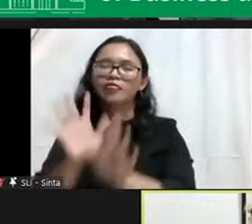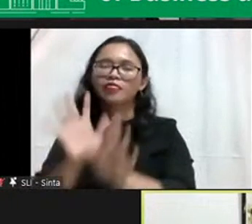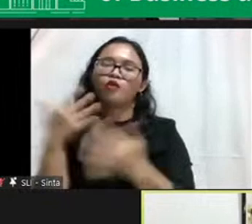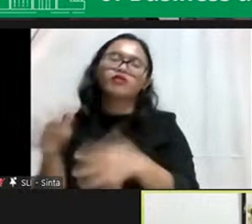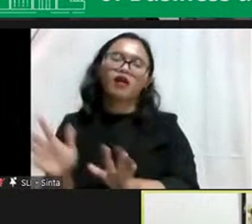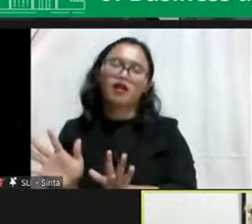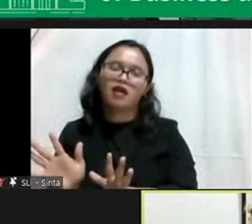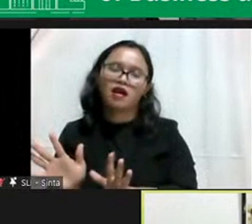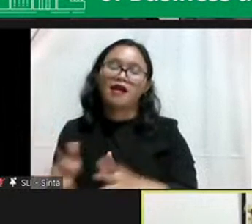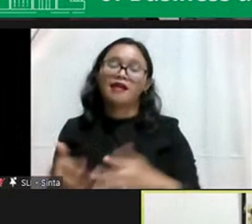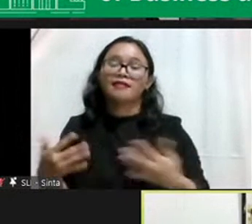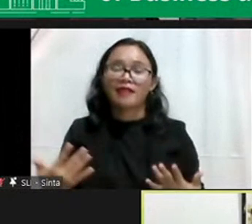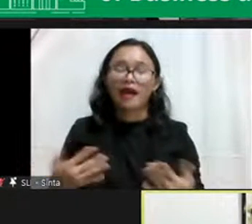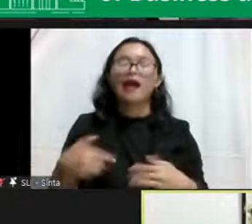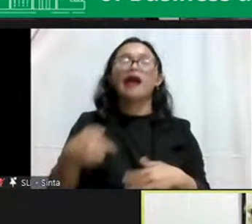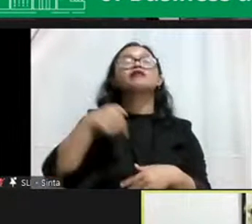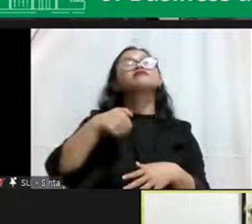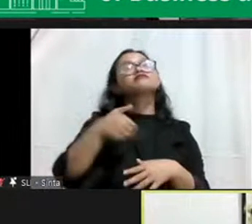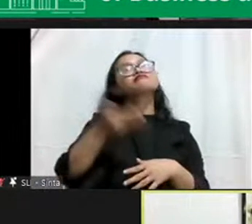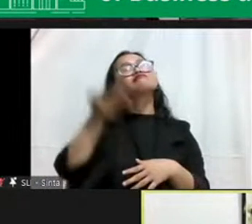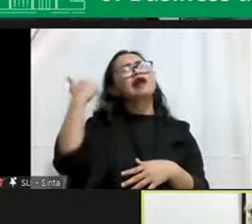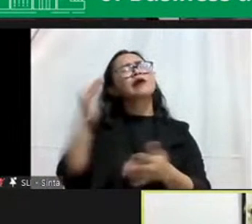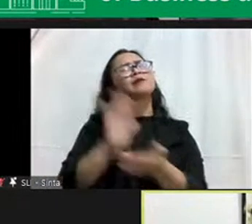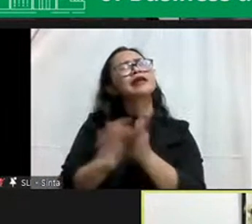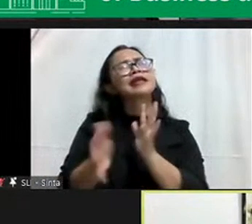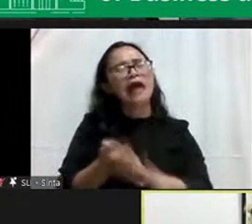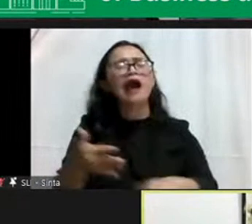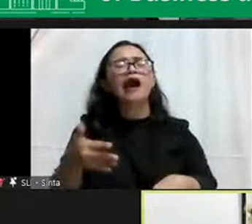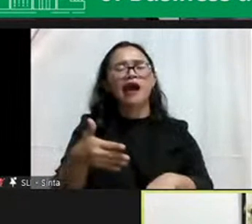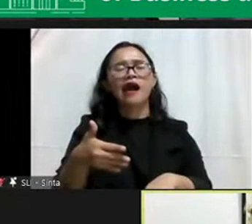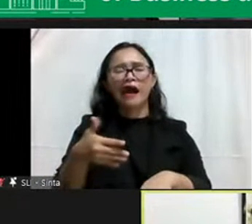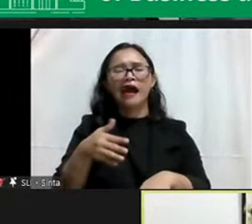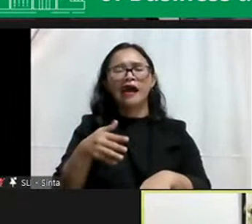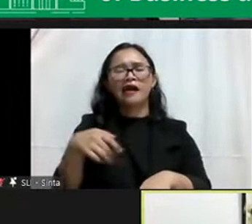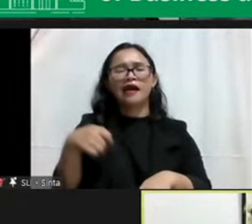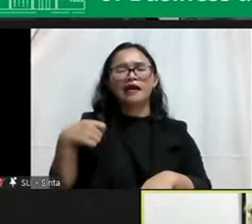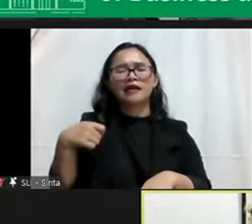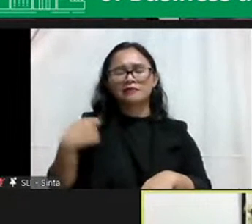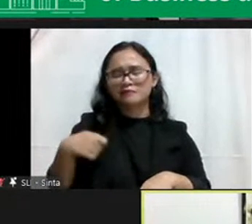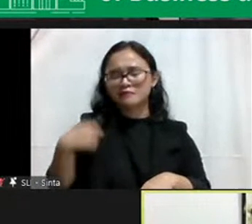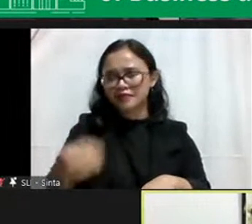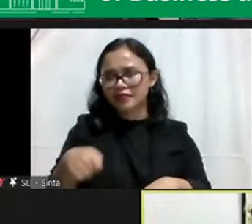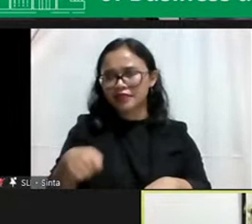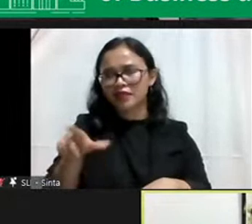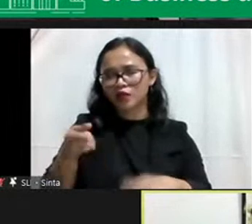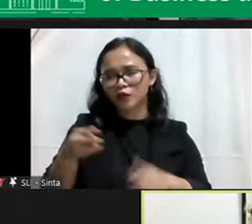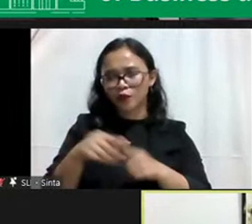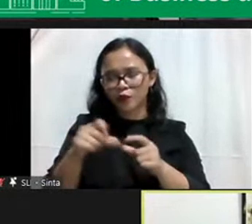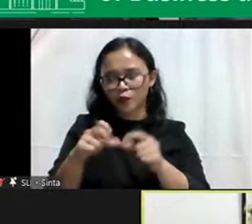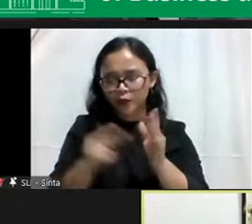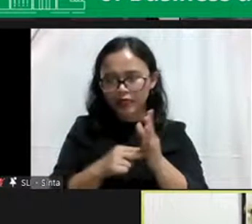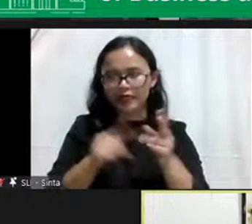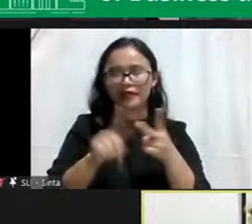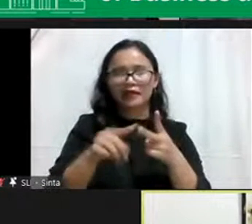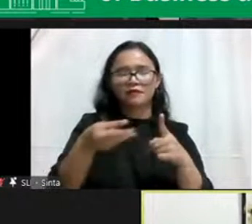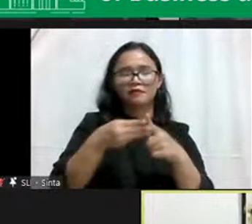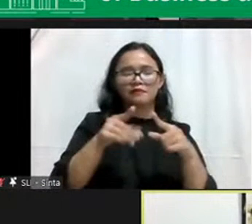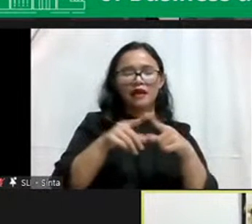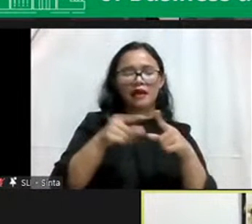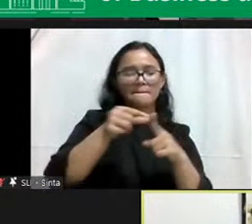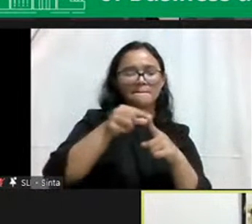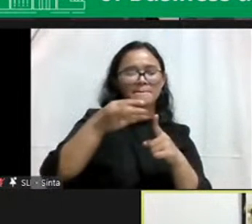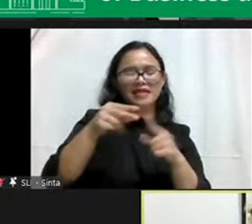dan sambutannya cukup baik kemarin dengan ee kantor menteriekin kemudian benas menyambut dengan baik eh